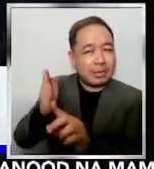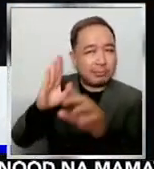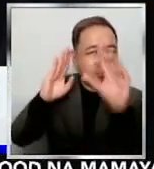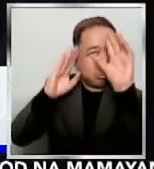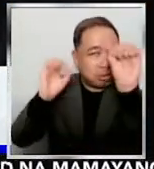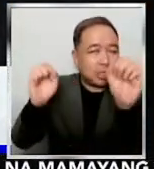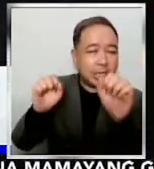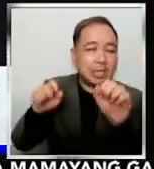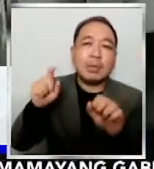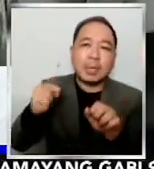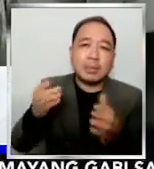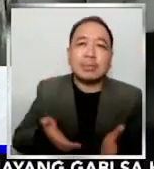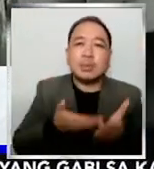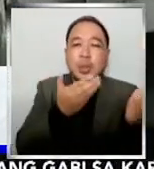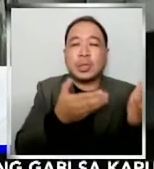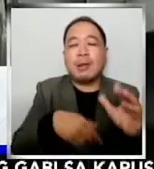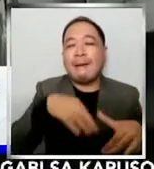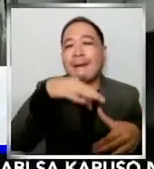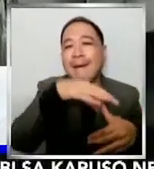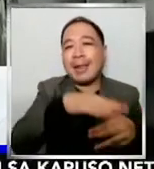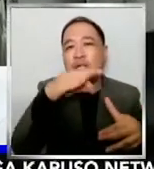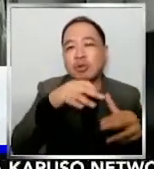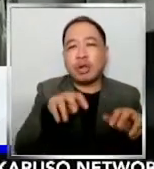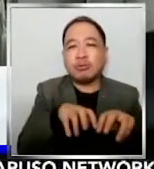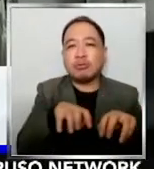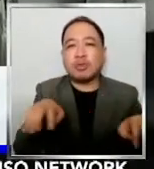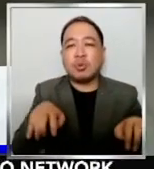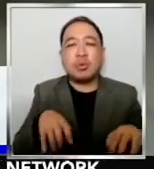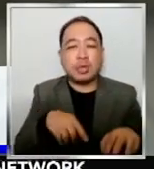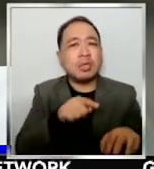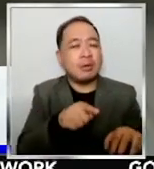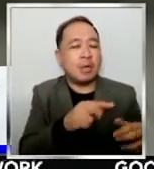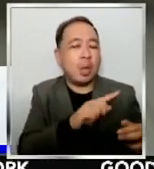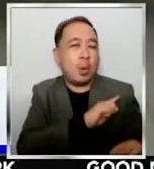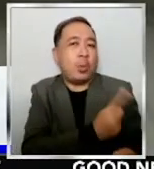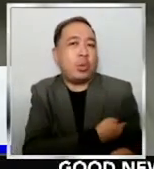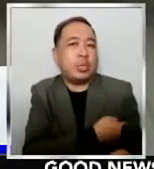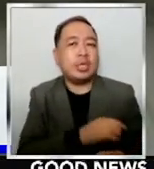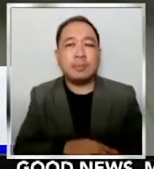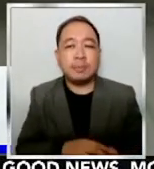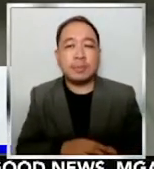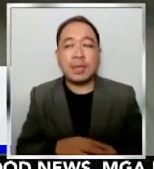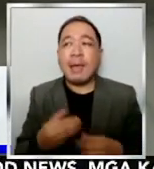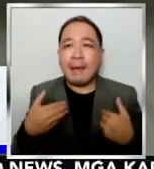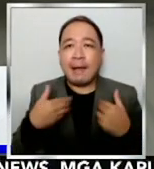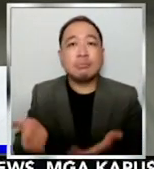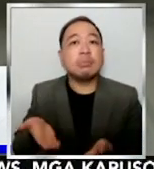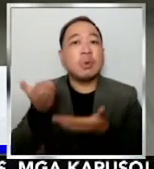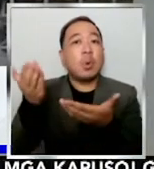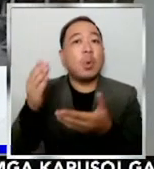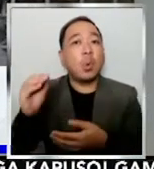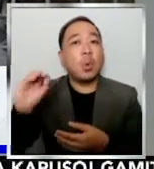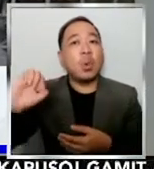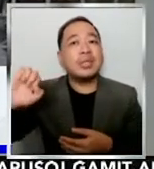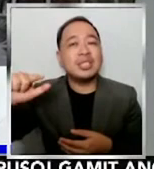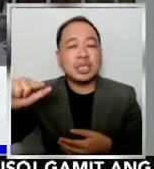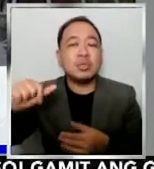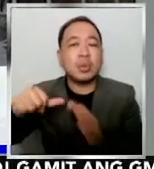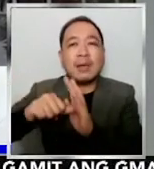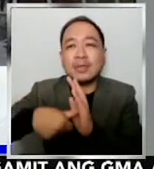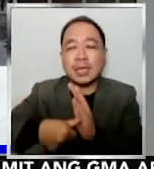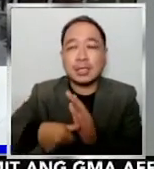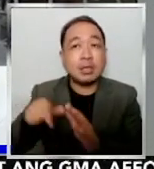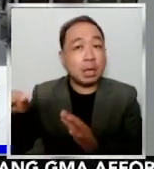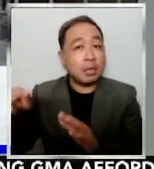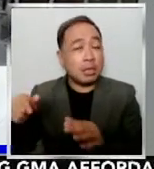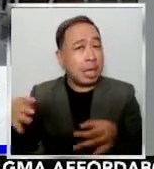saklaw rito. Naghain din ng hiwalay na submission ang OSG para igiit na walang jurisdiction ang Korte Suprema